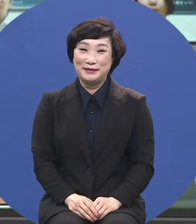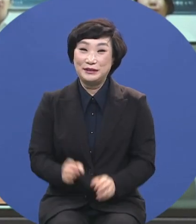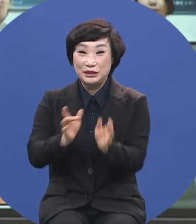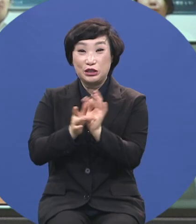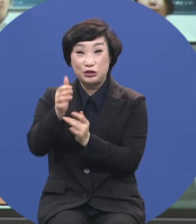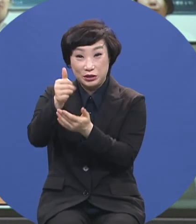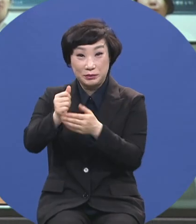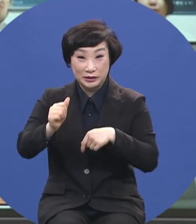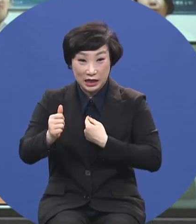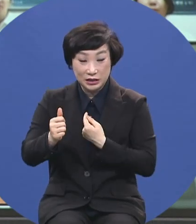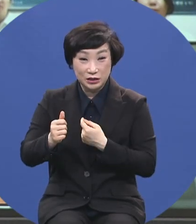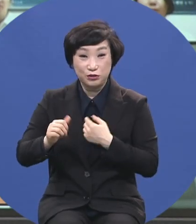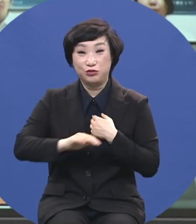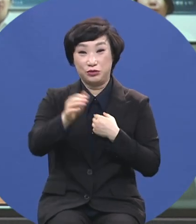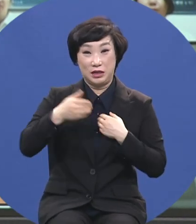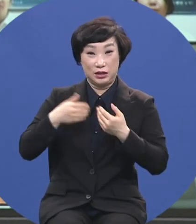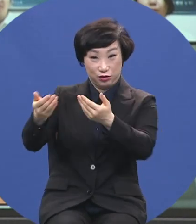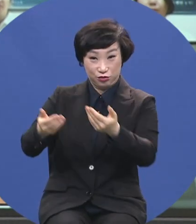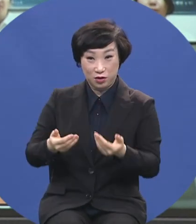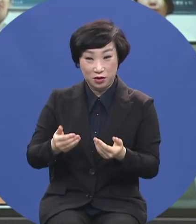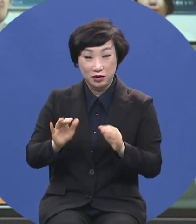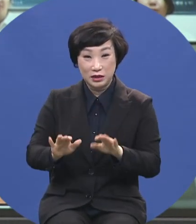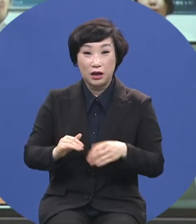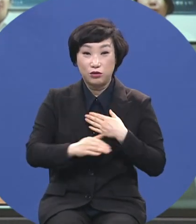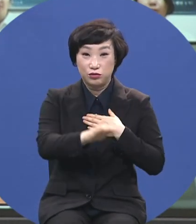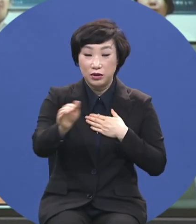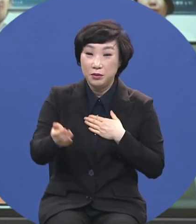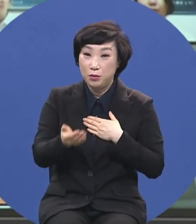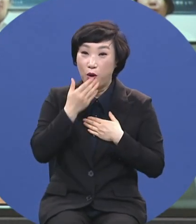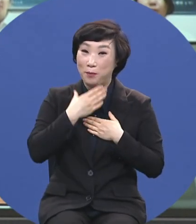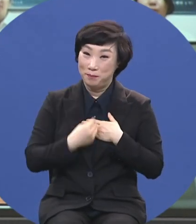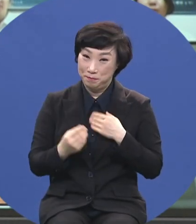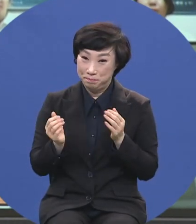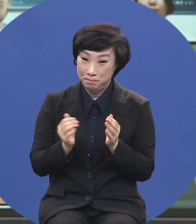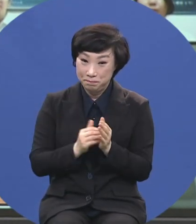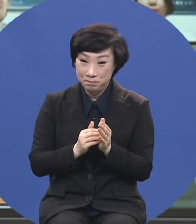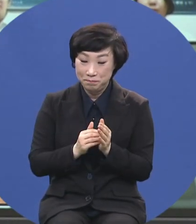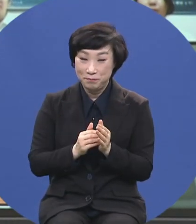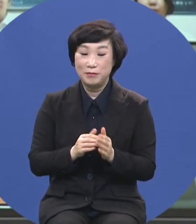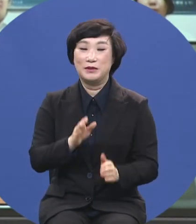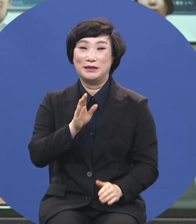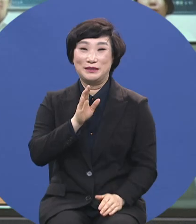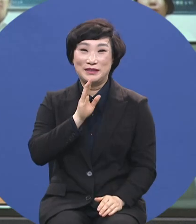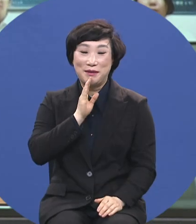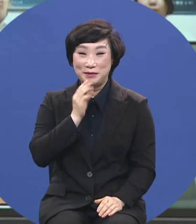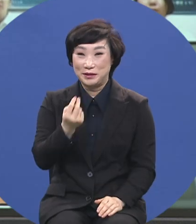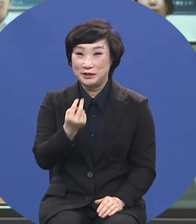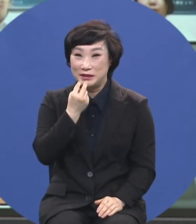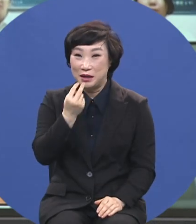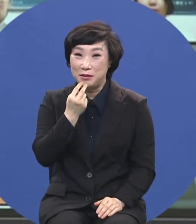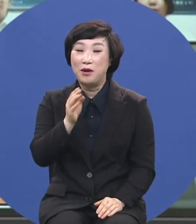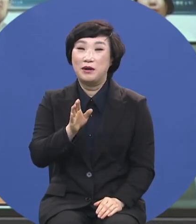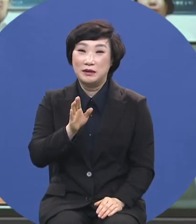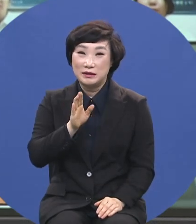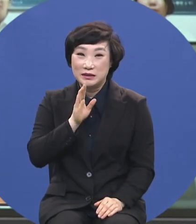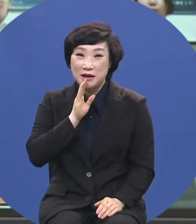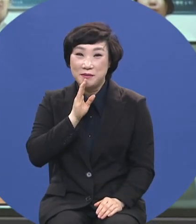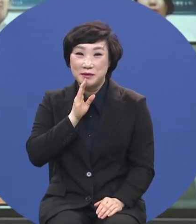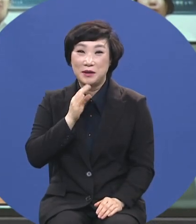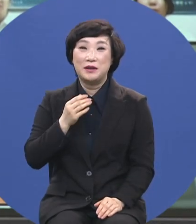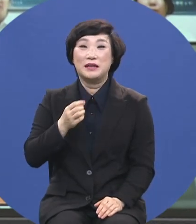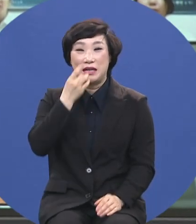예수님 자신을 주어서 이렇게 먹고 마시게 해서 참된 생명과